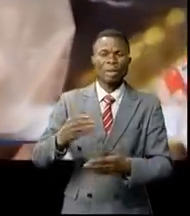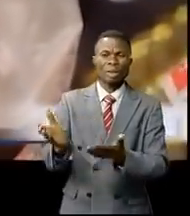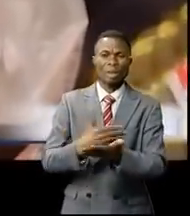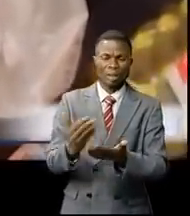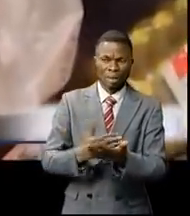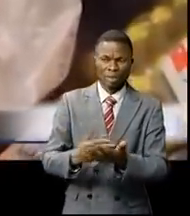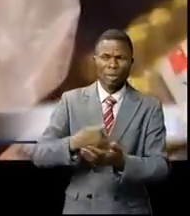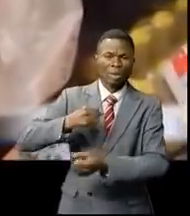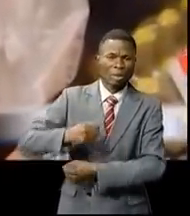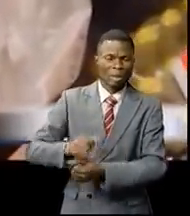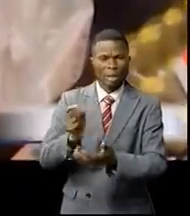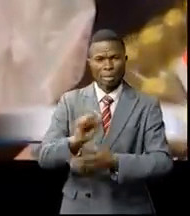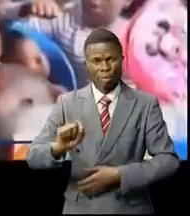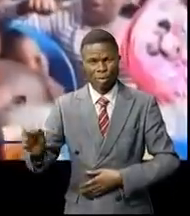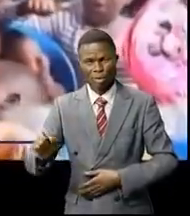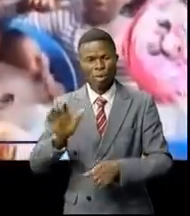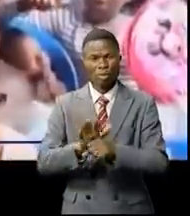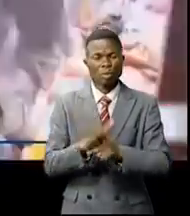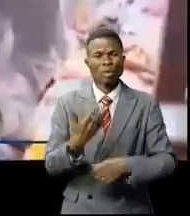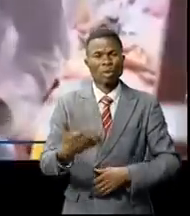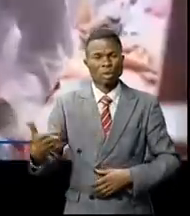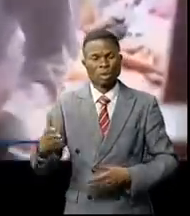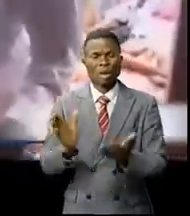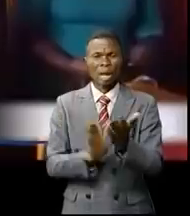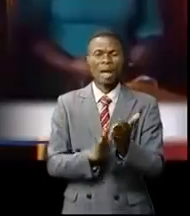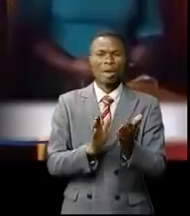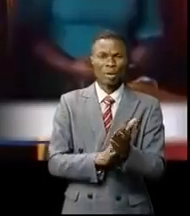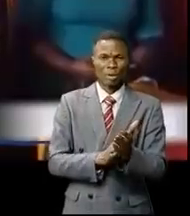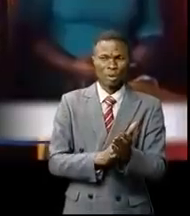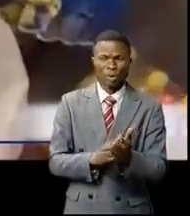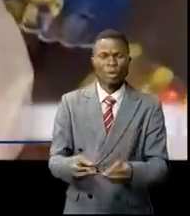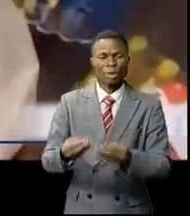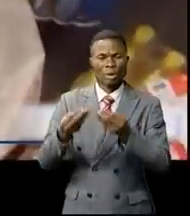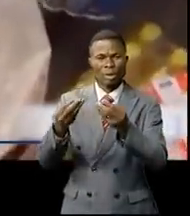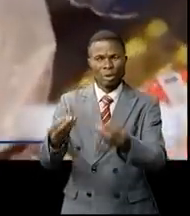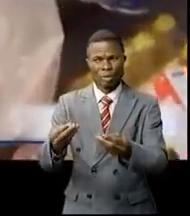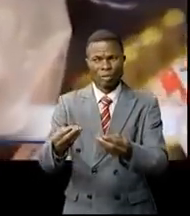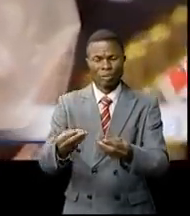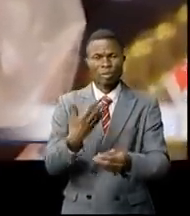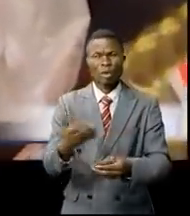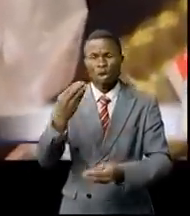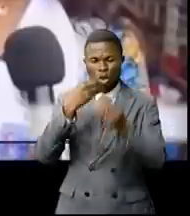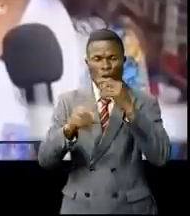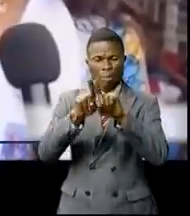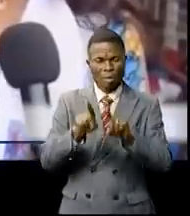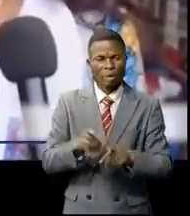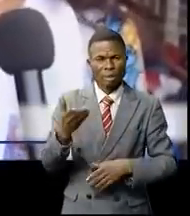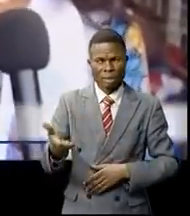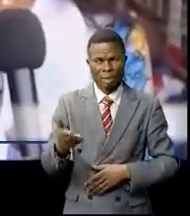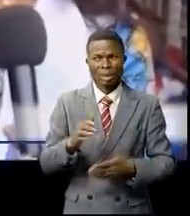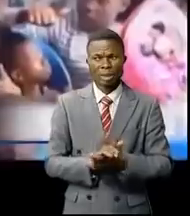cahiers des stylos et tant d'autres objets classiques à cela s'ajoutent des vivres et non vivres